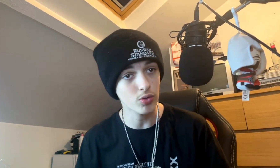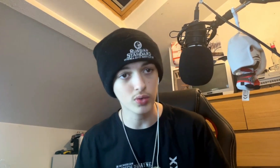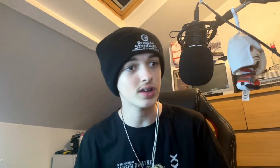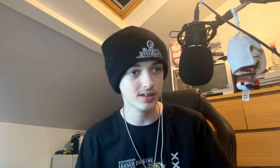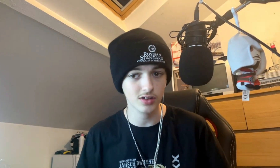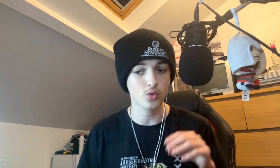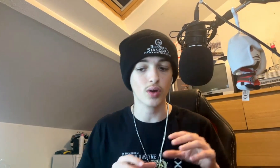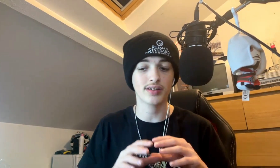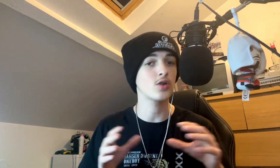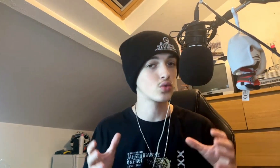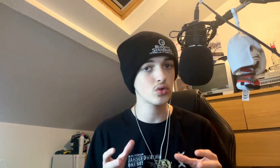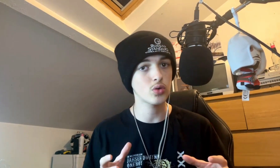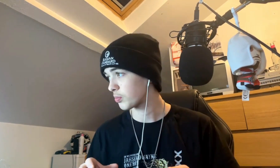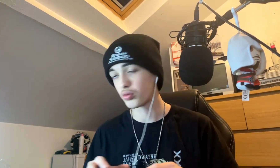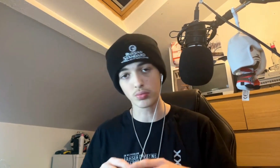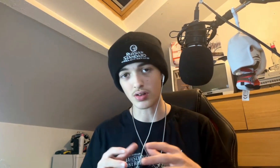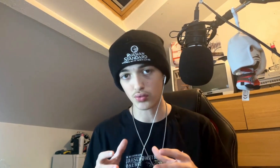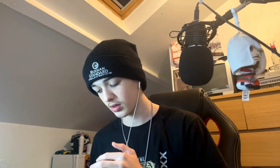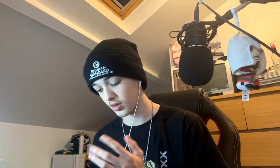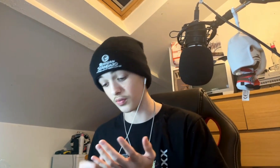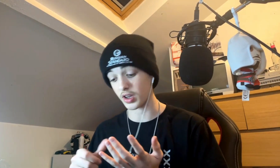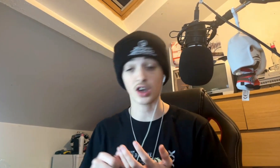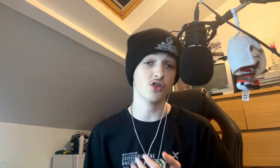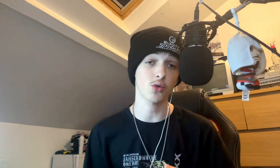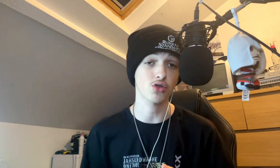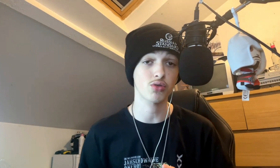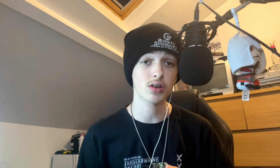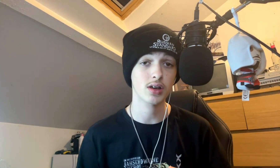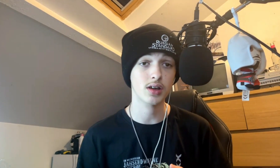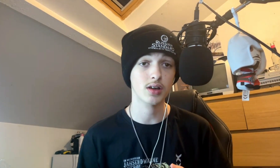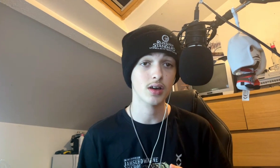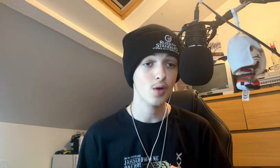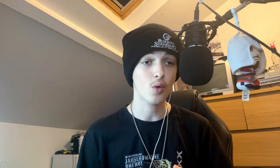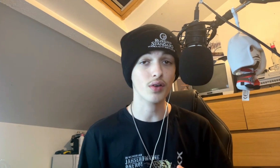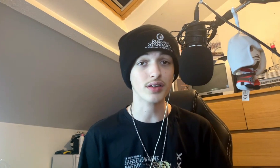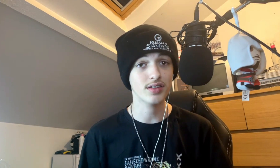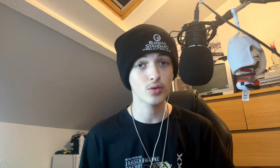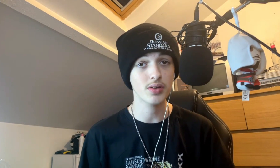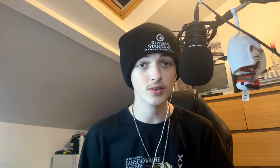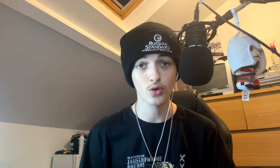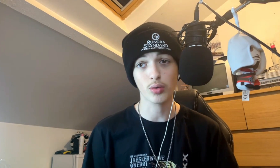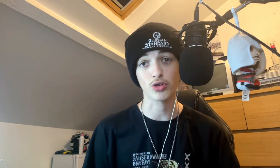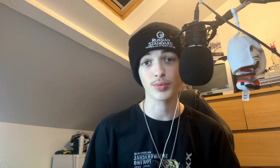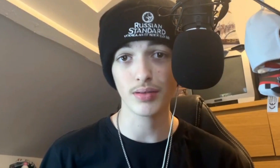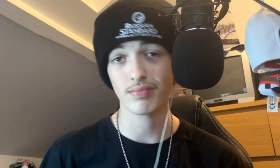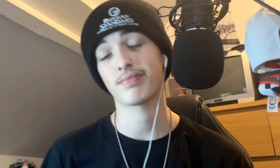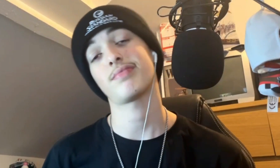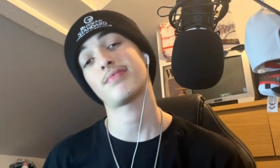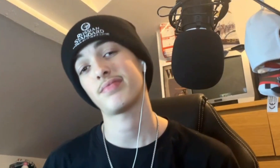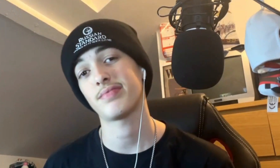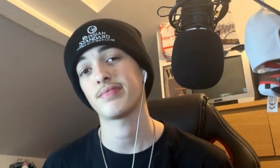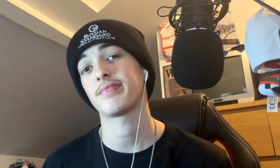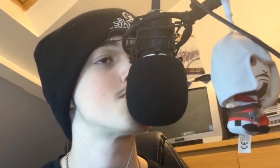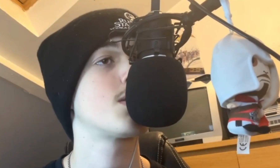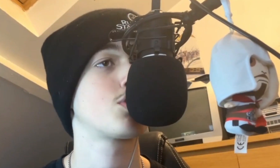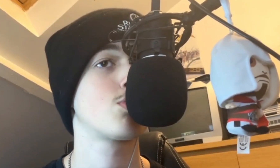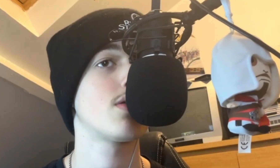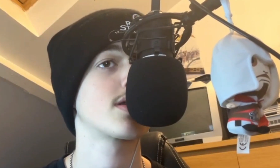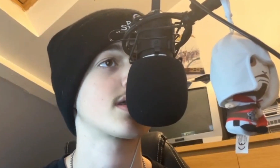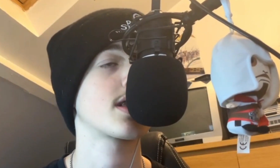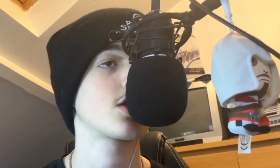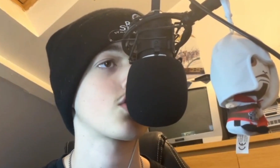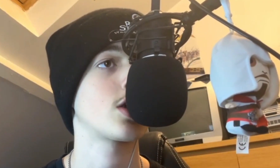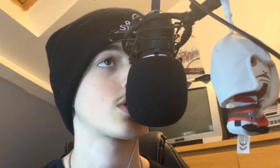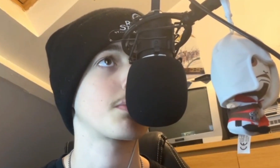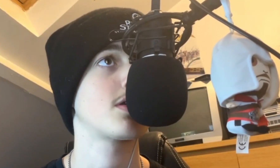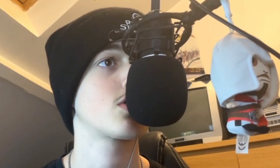youtube en tout cas ce qu'ils sont assez connus qui ont plus de mille vues et on va y réagir aujourd'hui et on verra si 2022 commence bien mais un pouce bleu à